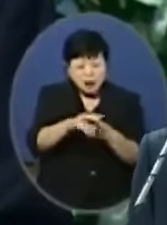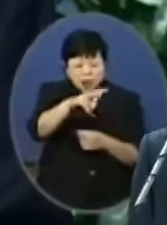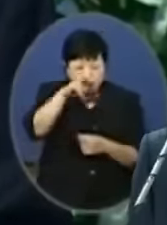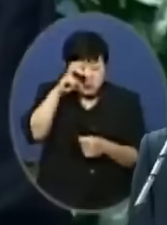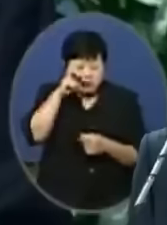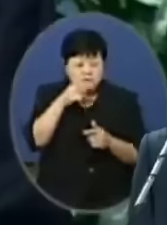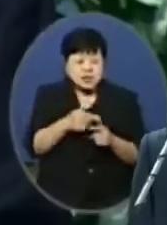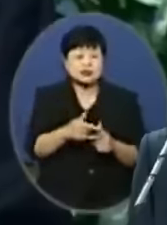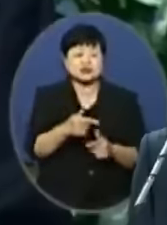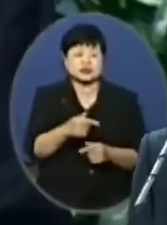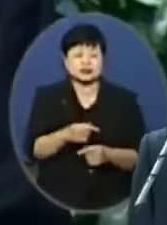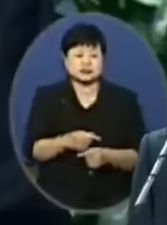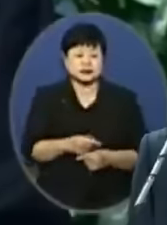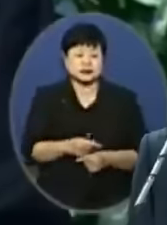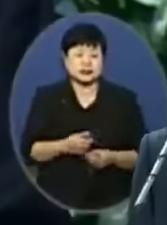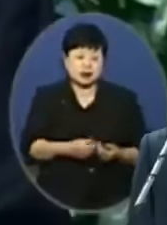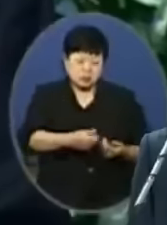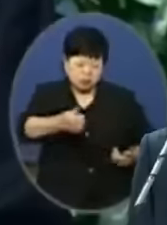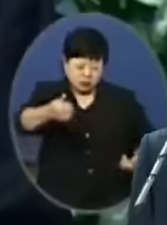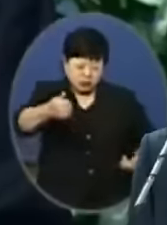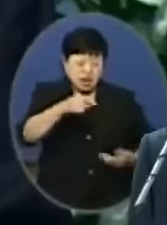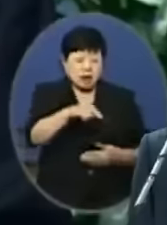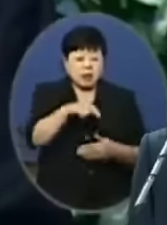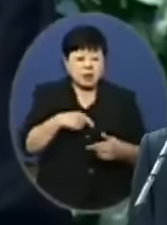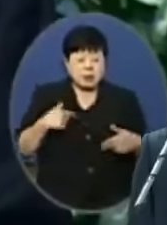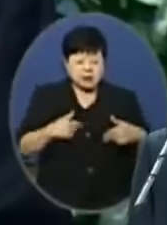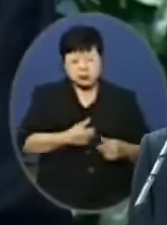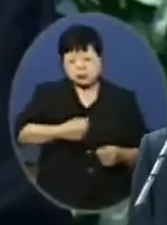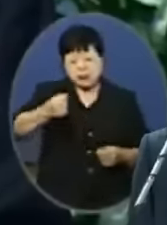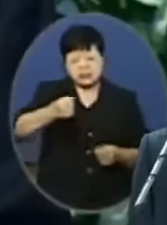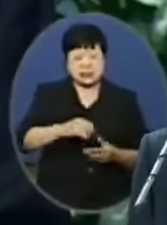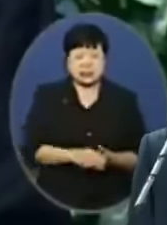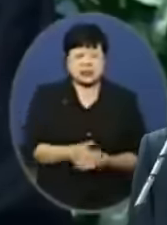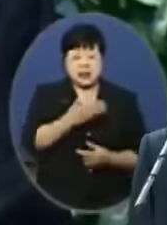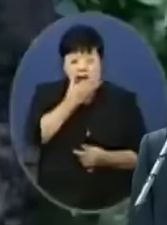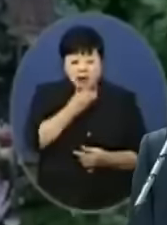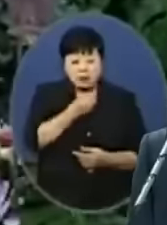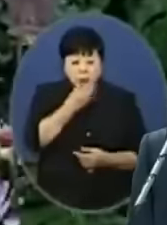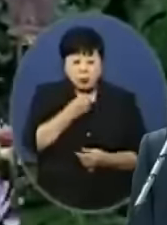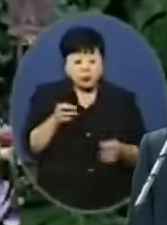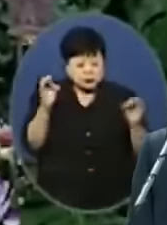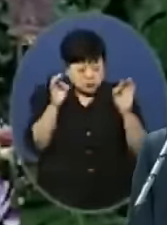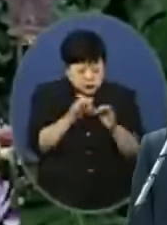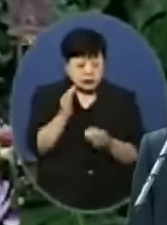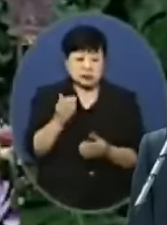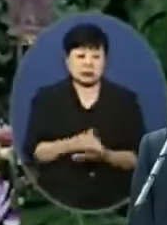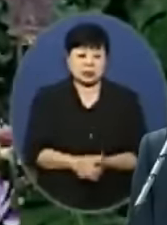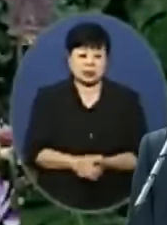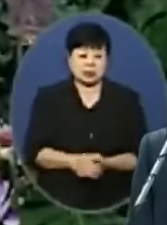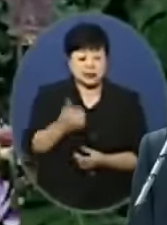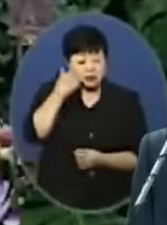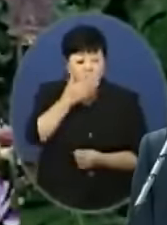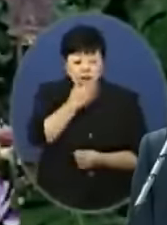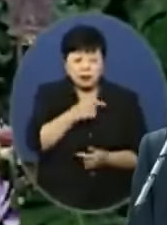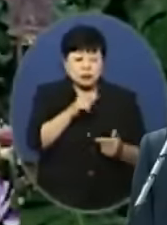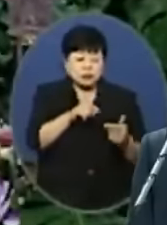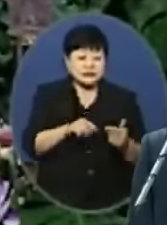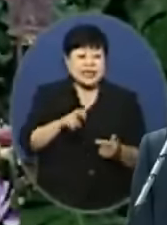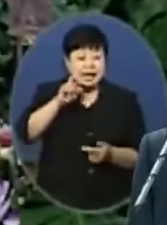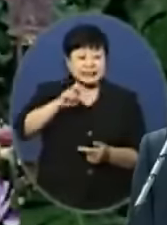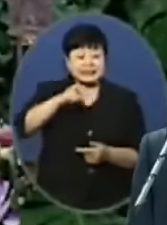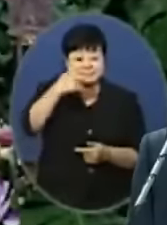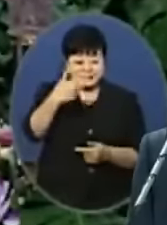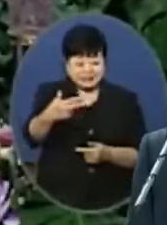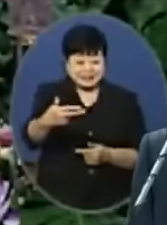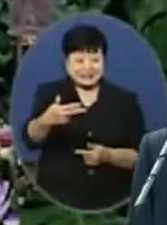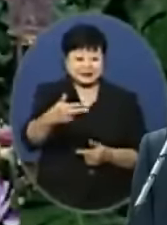미움은 예수님과 사이를 멀어지게 하고 우리 마음의 기쁨을 빼앗아가서 행복이 사라지는 것입니다. 누가복음 6장 27절로